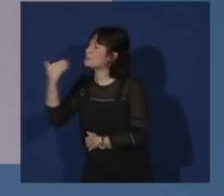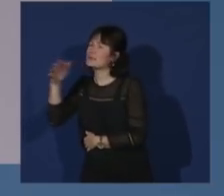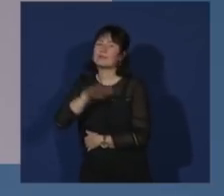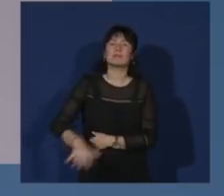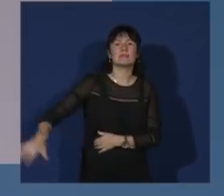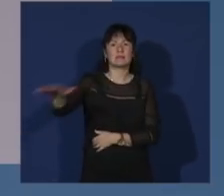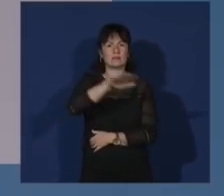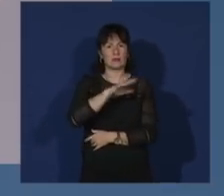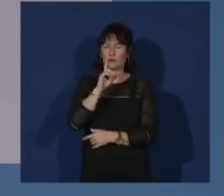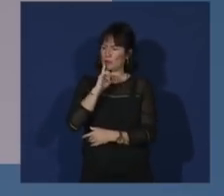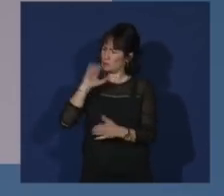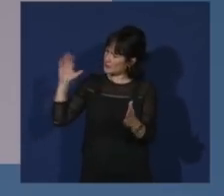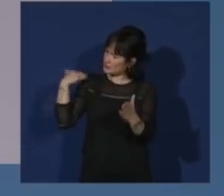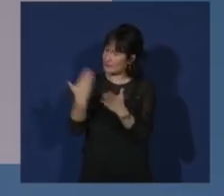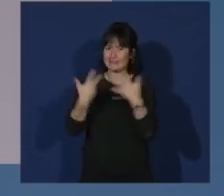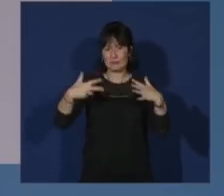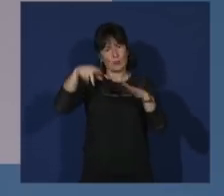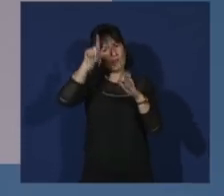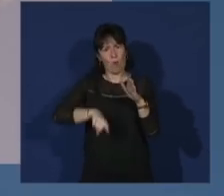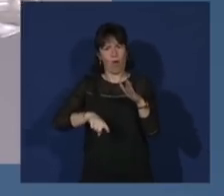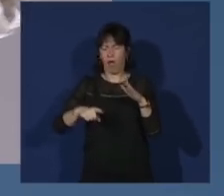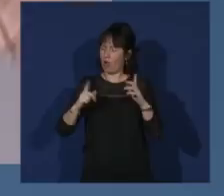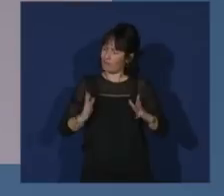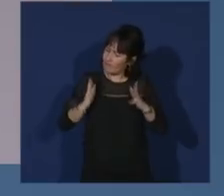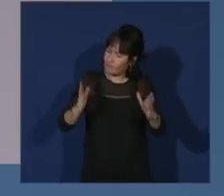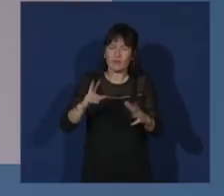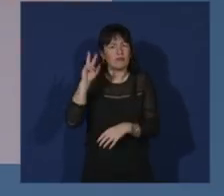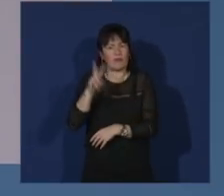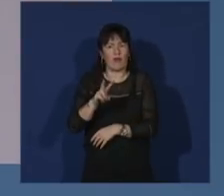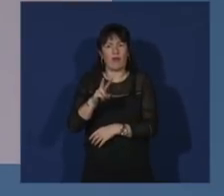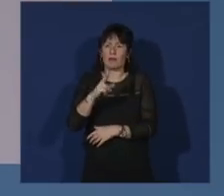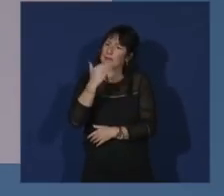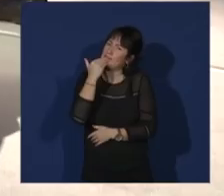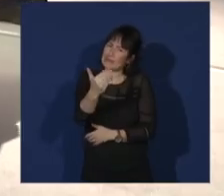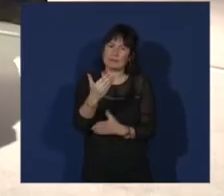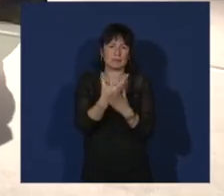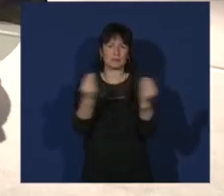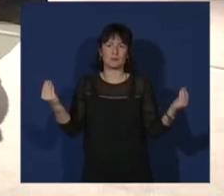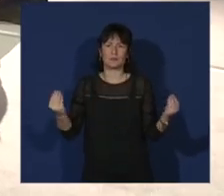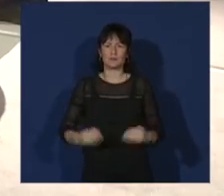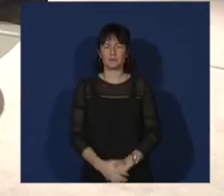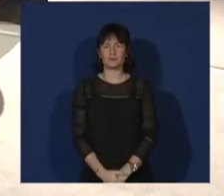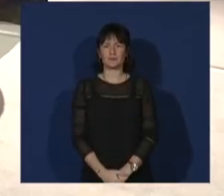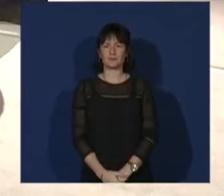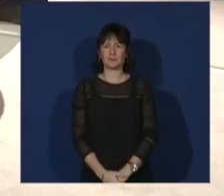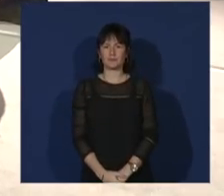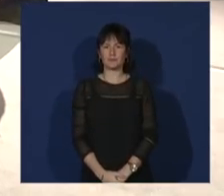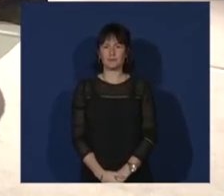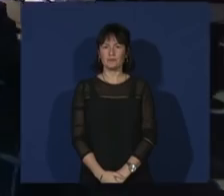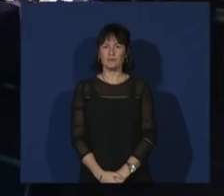particulièrement depuis 18 mois. Je crois que chacun ici est redevable de cela. Merci pour vous.